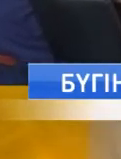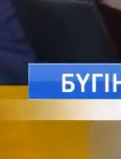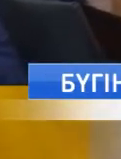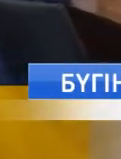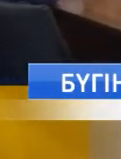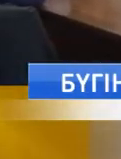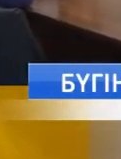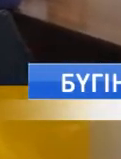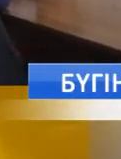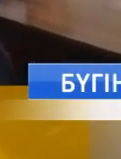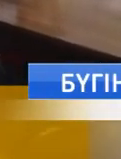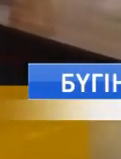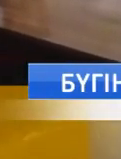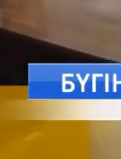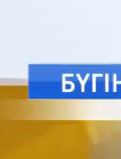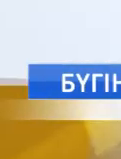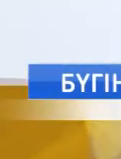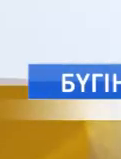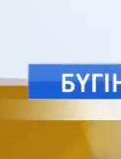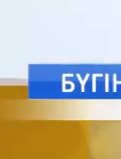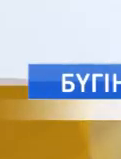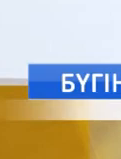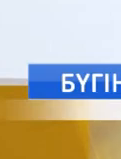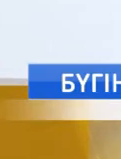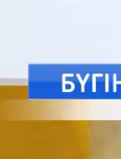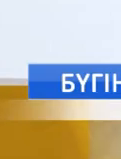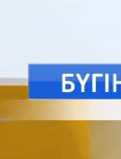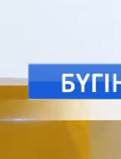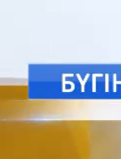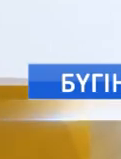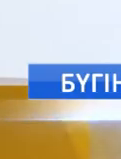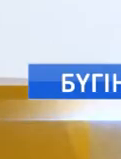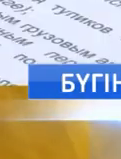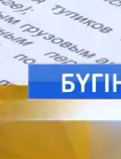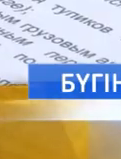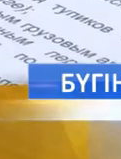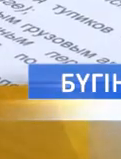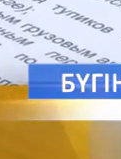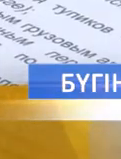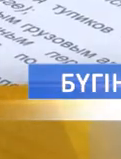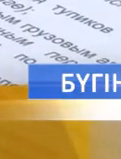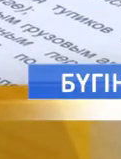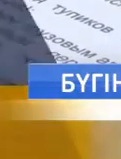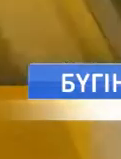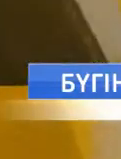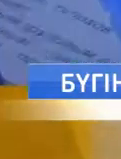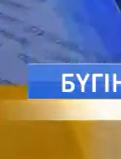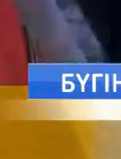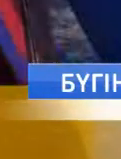Қыстың ғамын жаз ойла. Облыста жылыту маусымына дайындық қызу. Құбырлар жөнделіп, өңірімізге көмірдер тасымалданып жатыр.